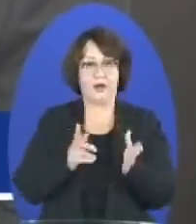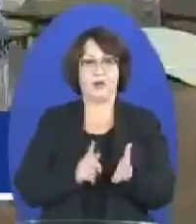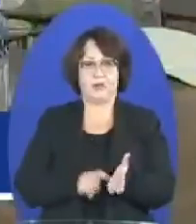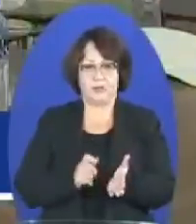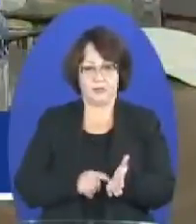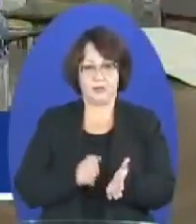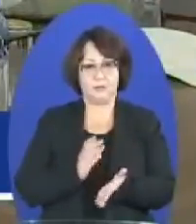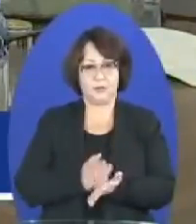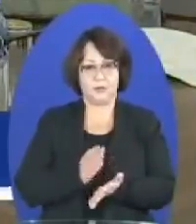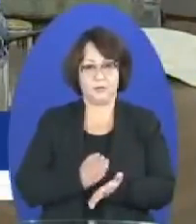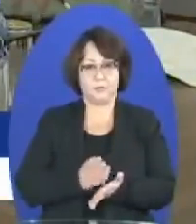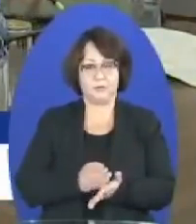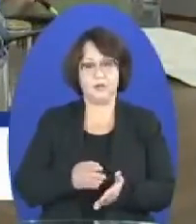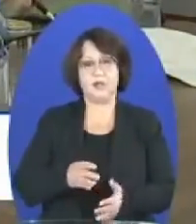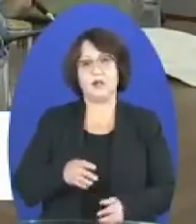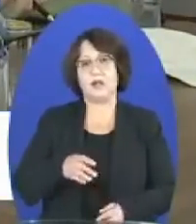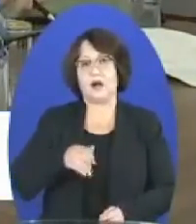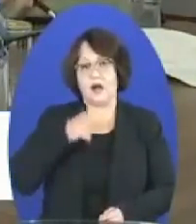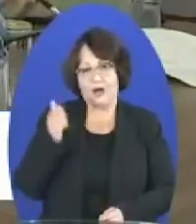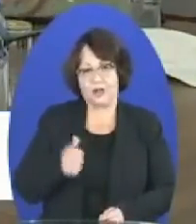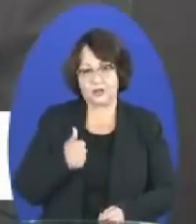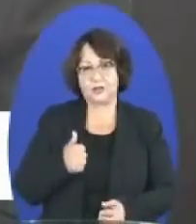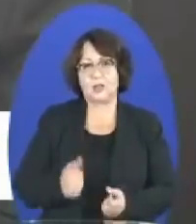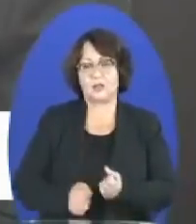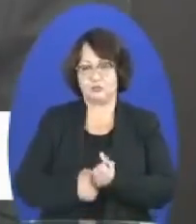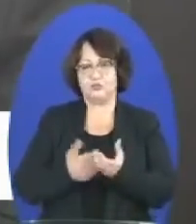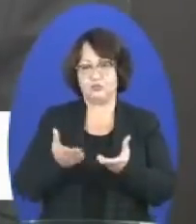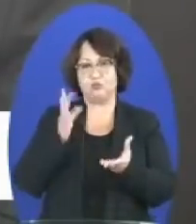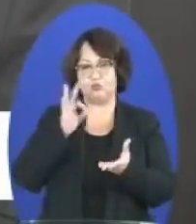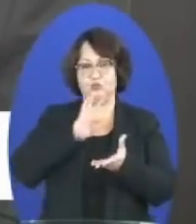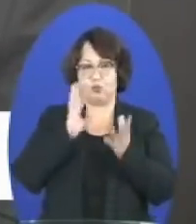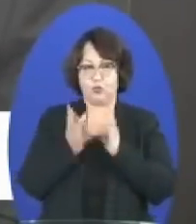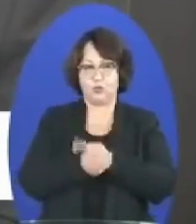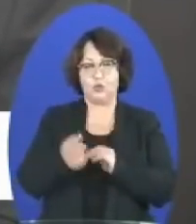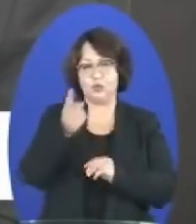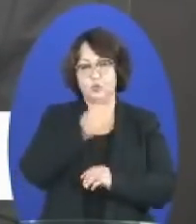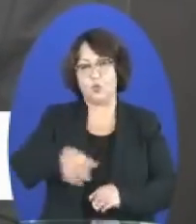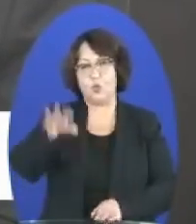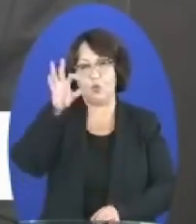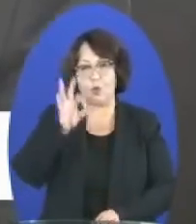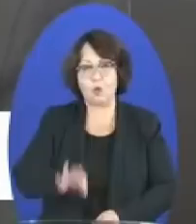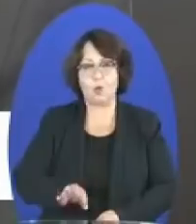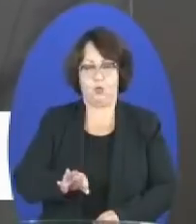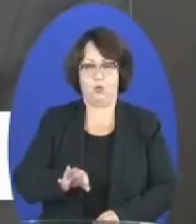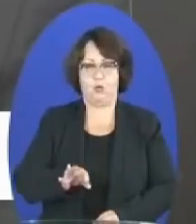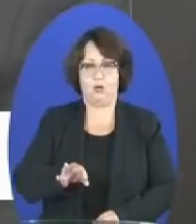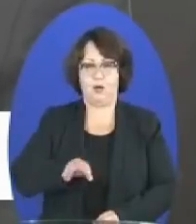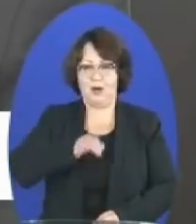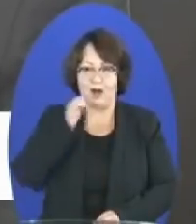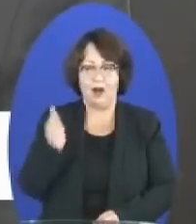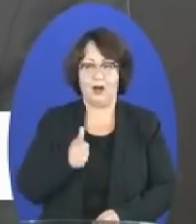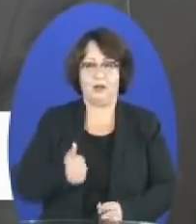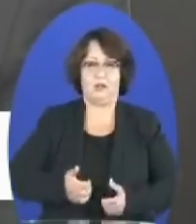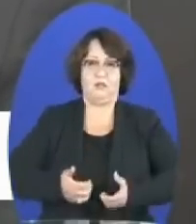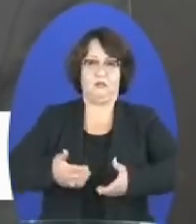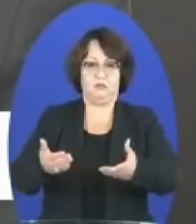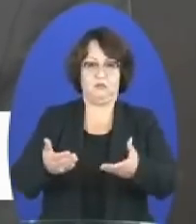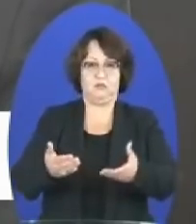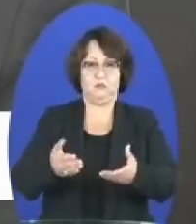шаардлагатай байгаа. Тодорхой хэмжээгээр хангалтуудыг хийсэн боловч яг гүйцэд одоо бүрэн хэмжээнд хангах хэмжээнд бол